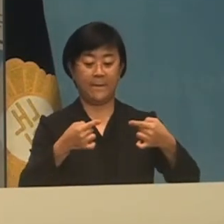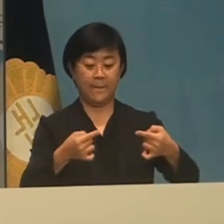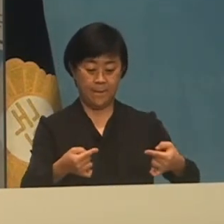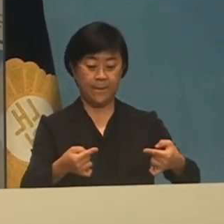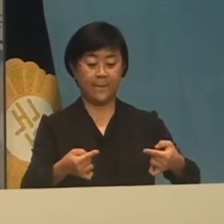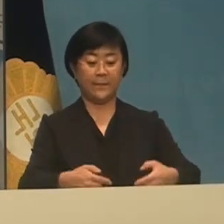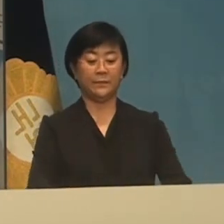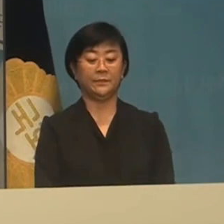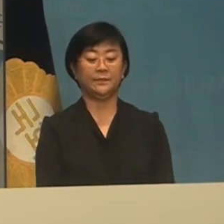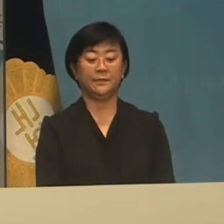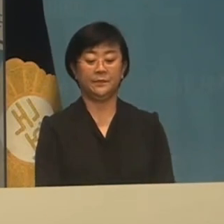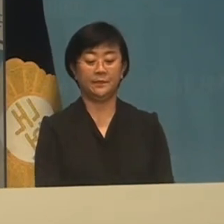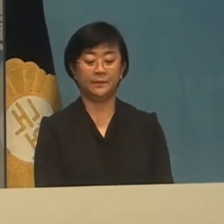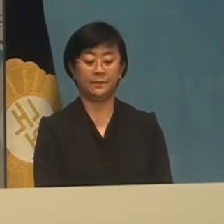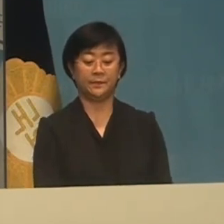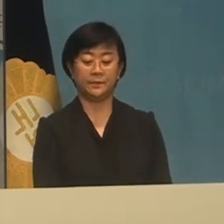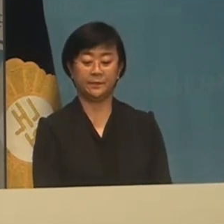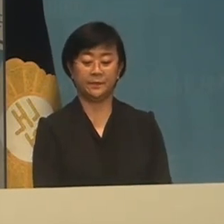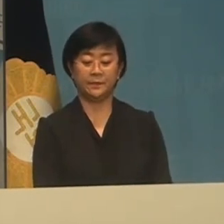참석해 주셨습니다.